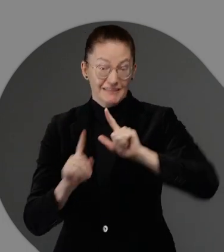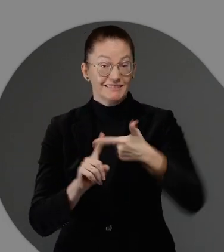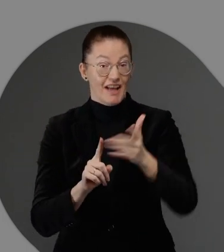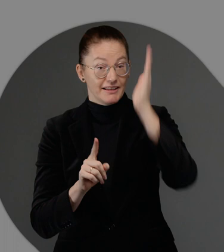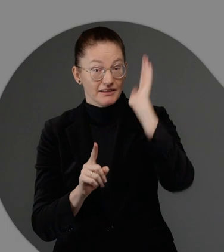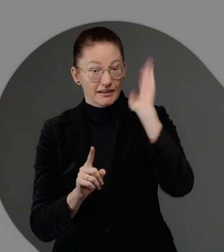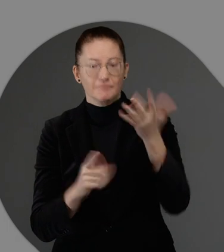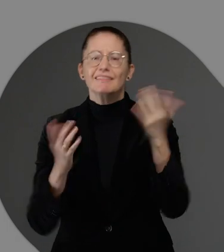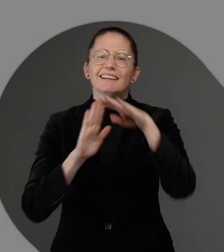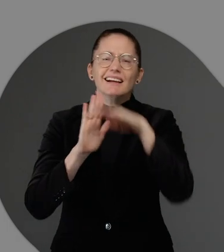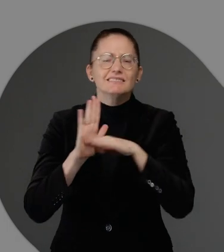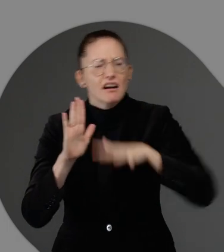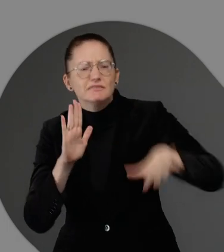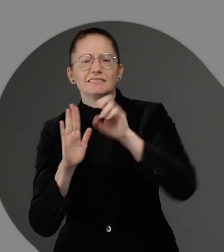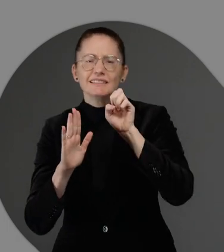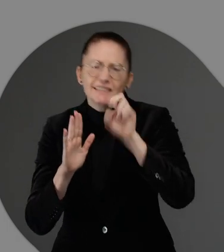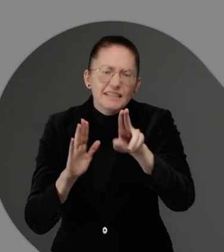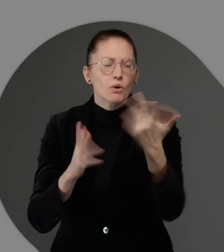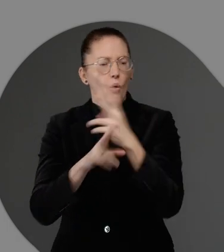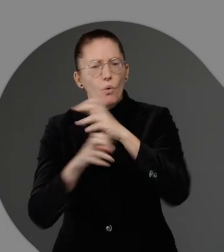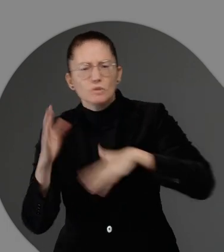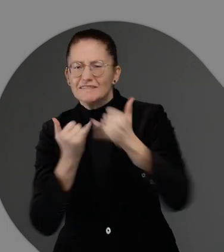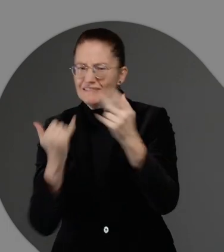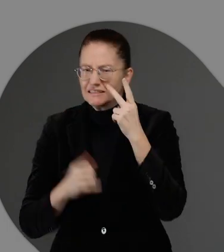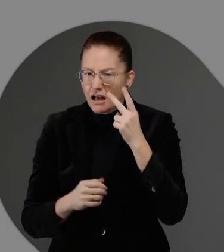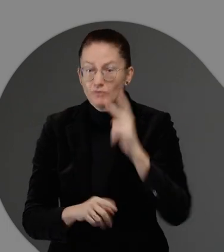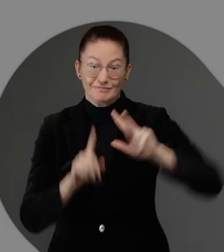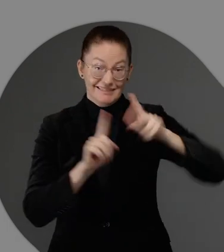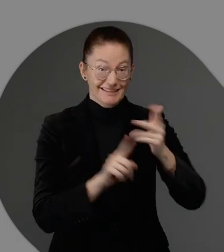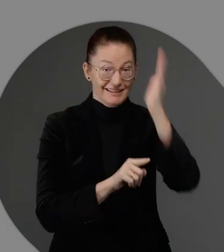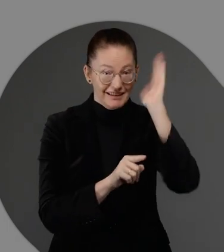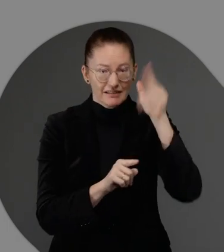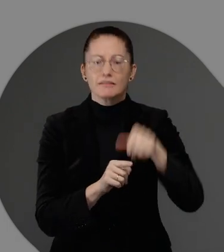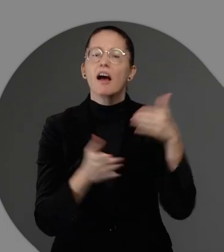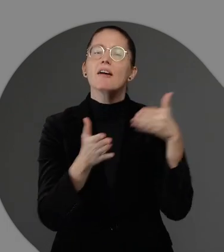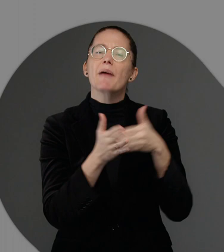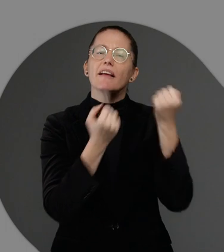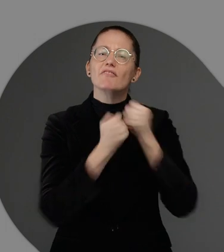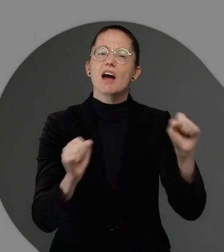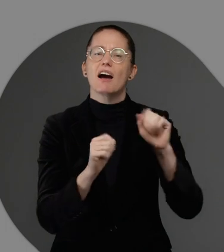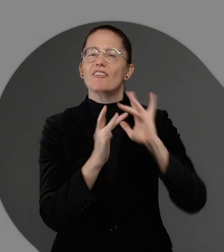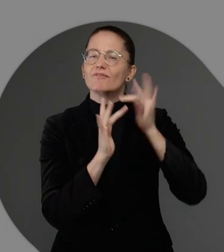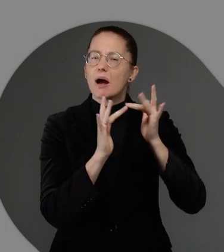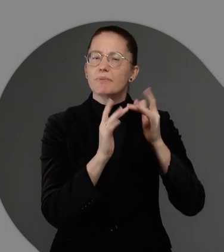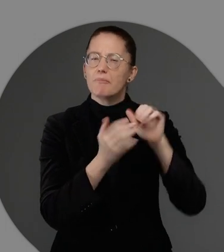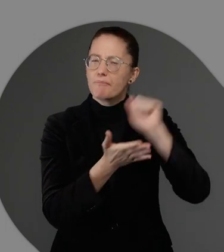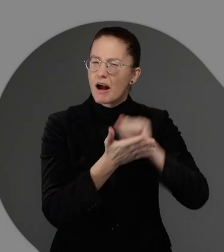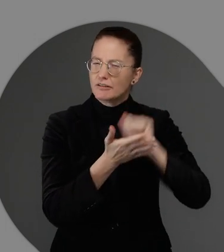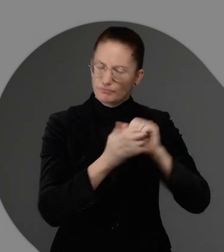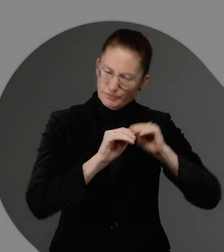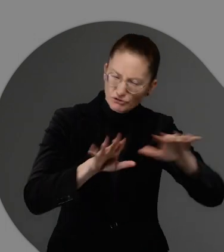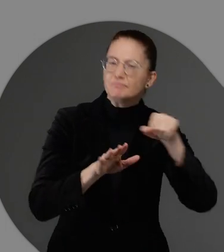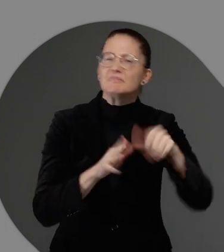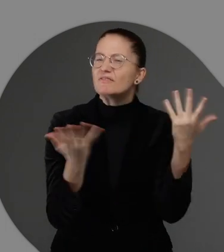2 befasst sich mit der gesetzlichen Lage innerhalb von Österreich und der EU. In den Videos von Lektion 3 lernen wir, wie barrierefreies